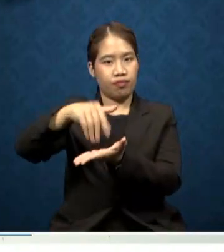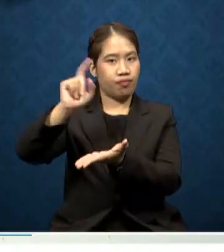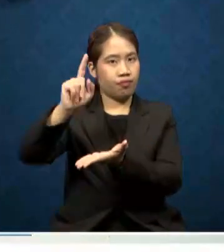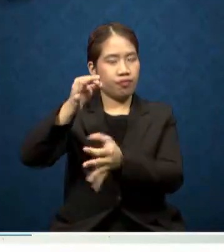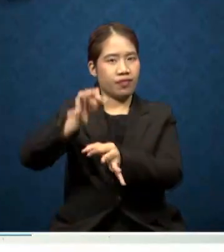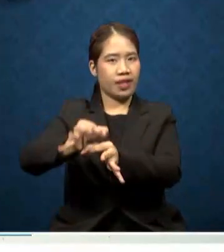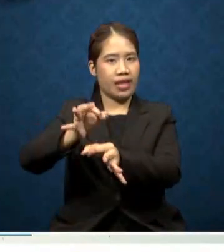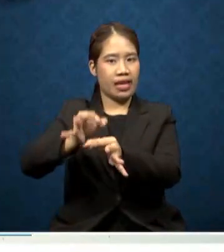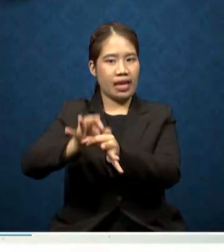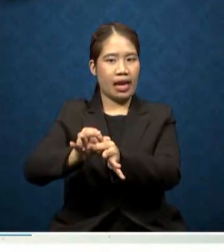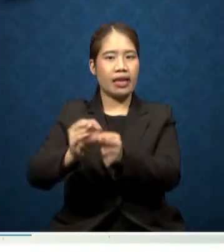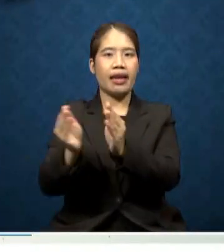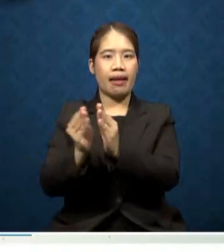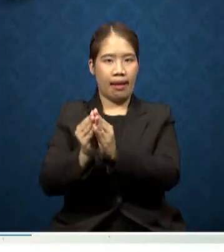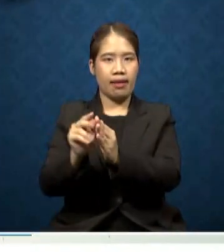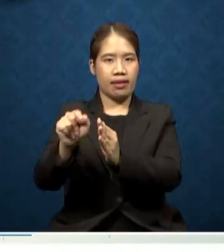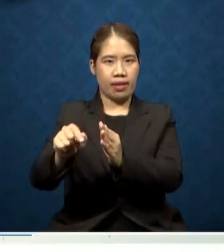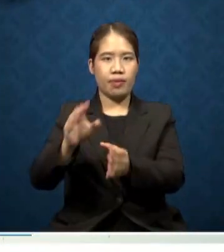ตัวกำหนดเทียบประสบการณ์ให้ครับขอบพระคุณท่านประธานครับ